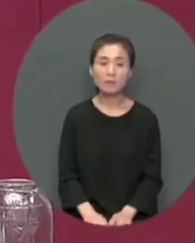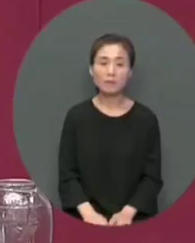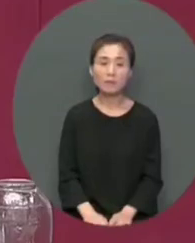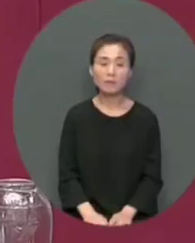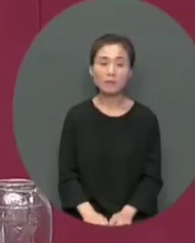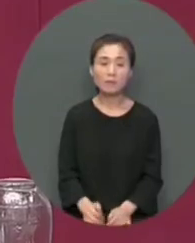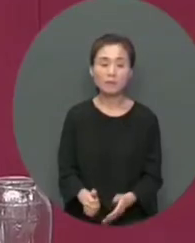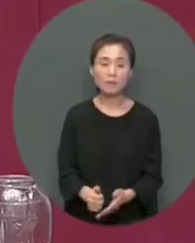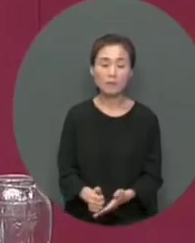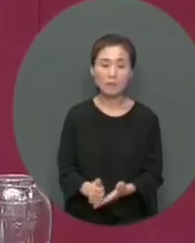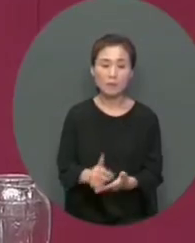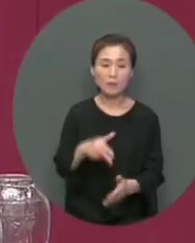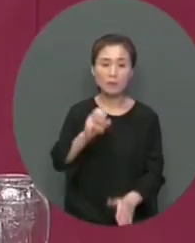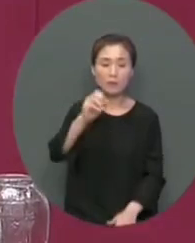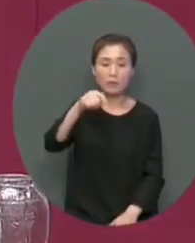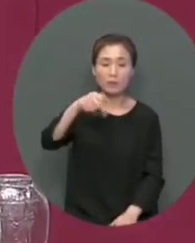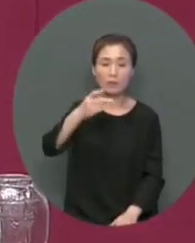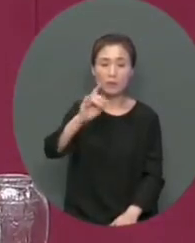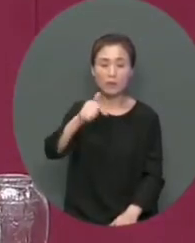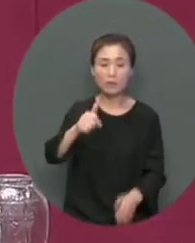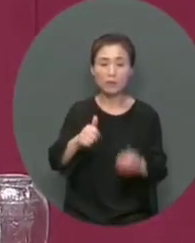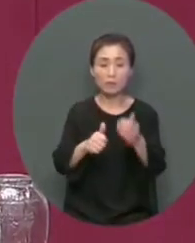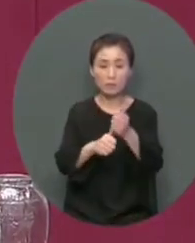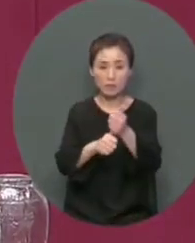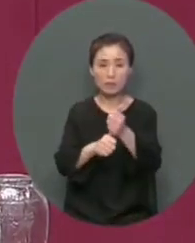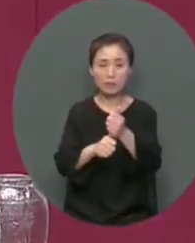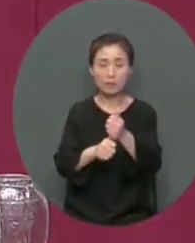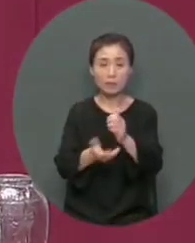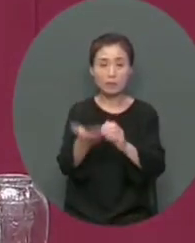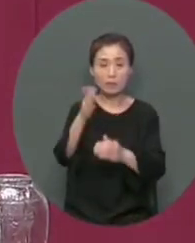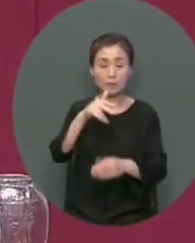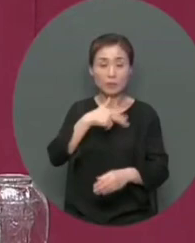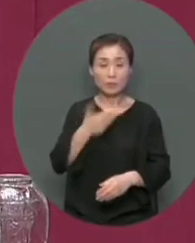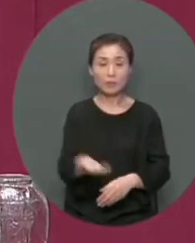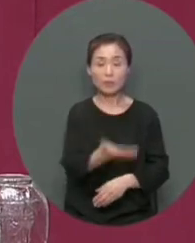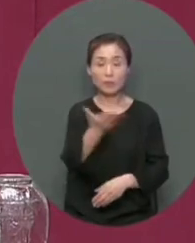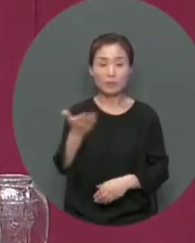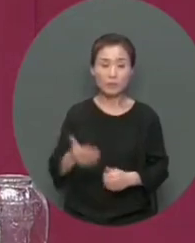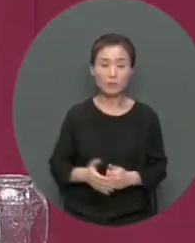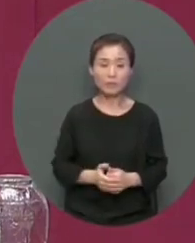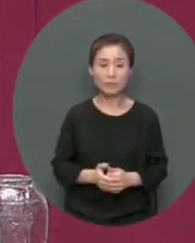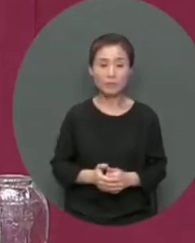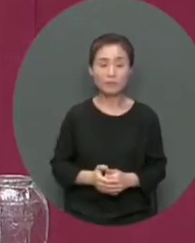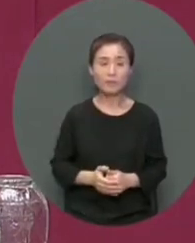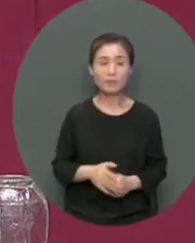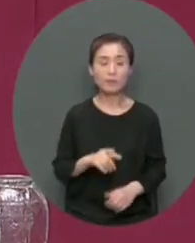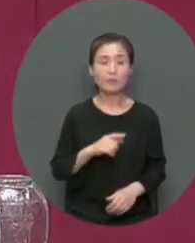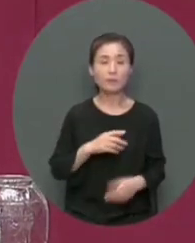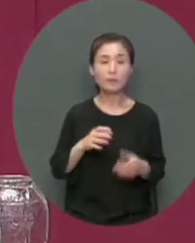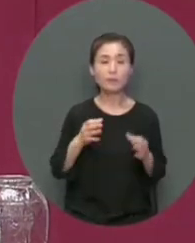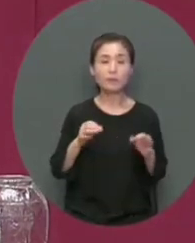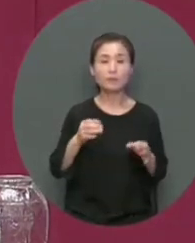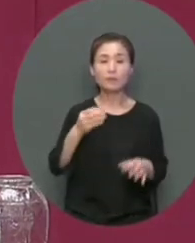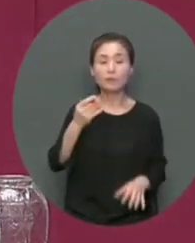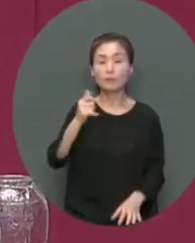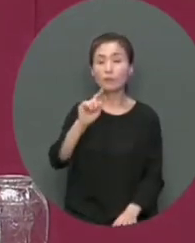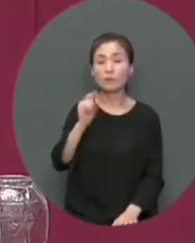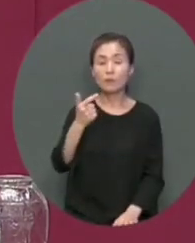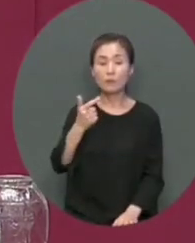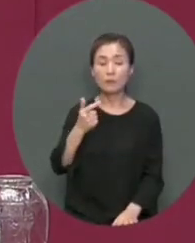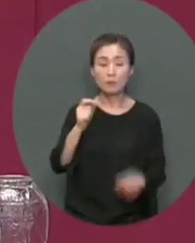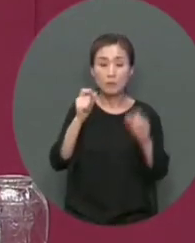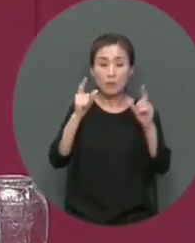존경하는 정우택 부의장님, 선배 동료 의원 여러분, 경남 양산을 국회의원 김두관입니다. 눈떠